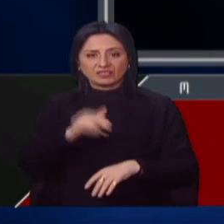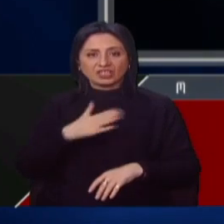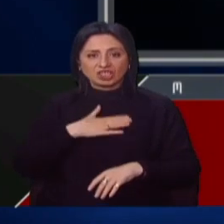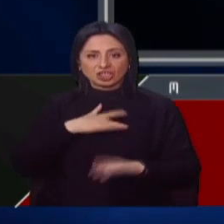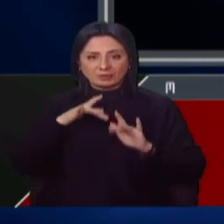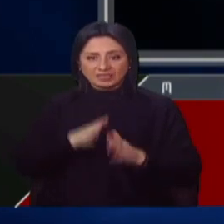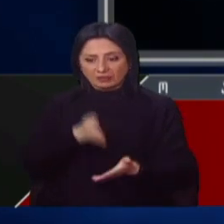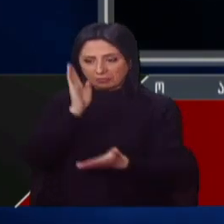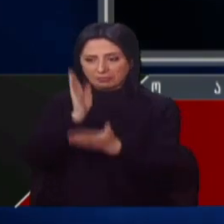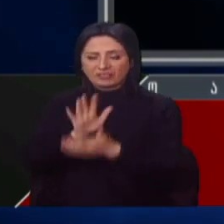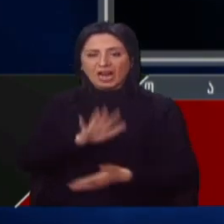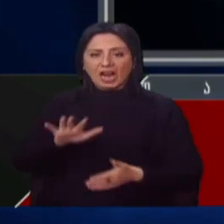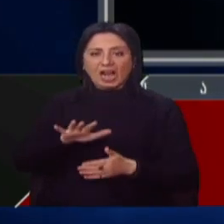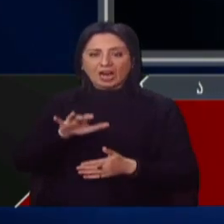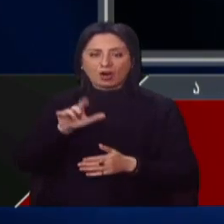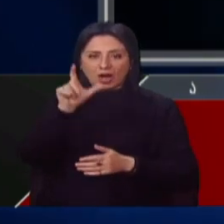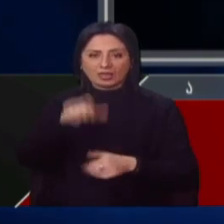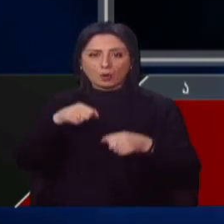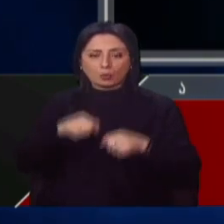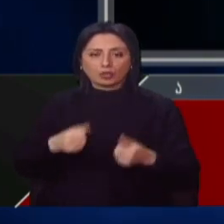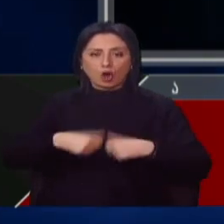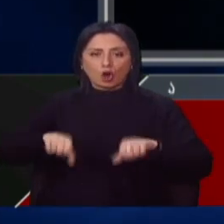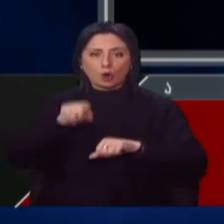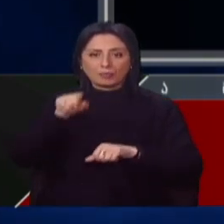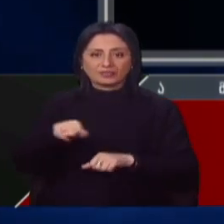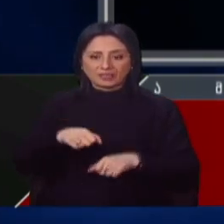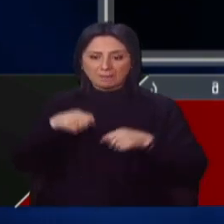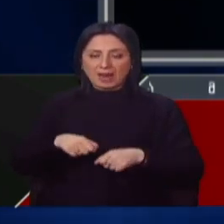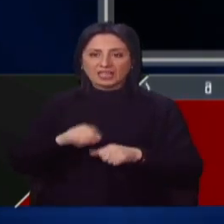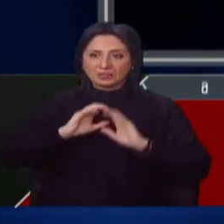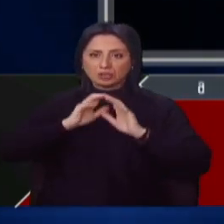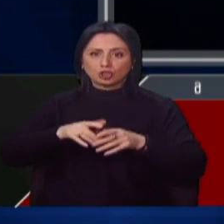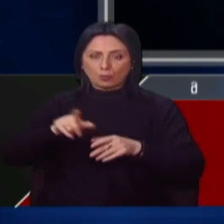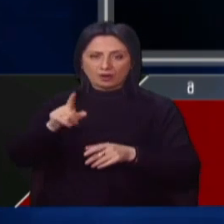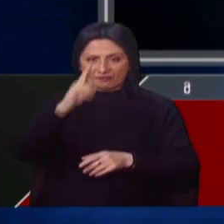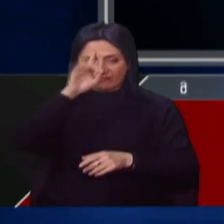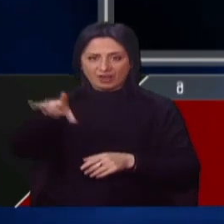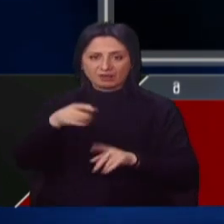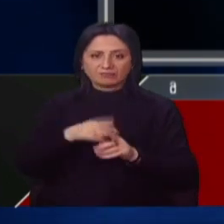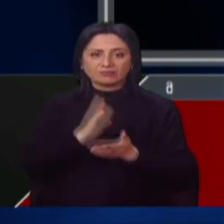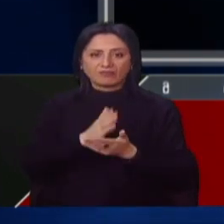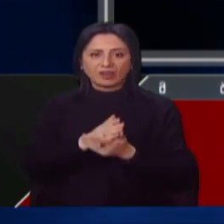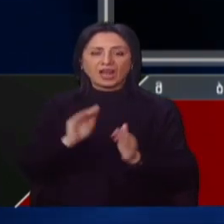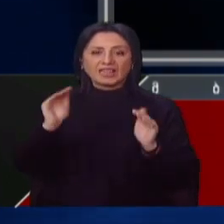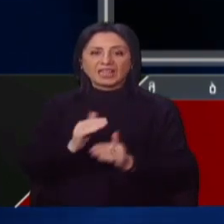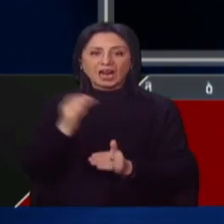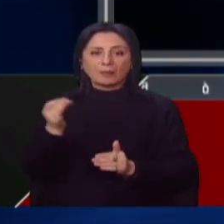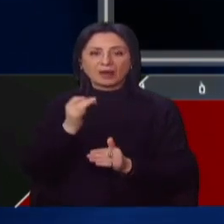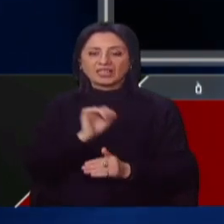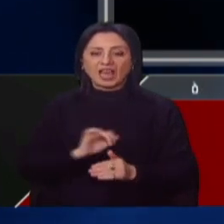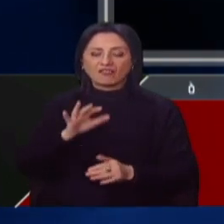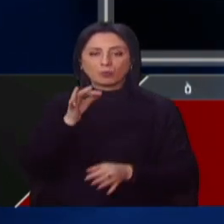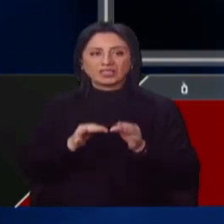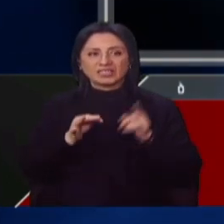ჩემი საქმით მივდივარ გაეროს ადამიანის უფლებათა კომიტეტში, რომლის მანდატი მთელ მსოფლიოზე ვრცელდება და რომელსაც ნაკლებად აინტერესებს